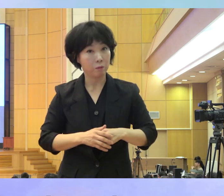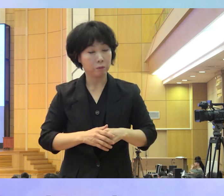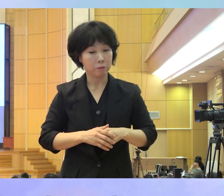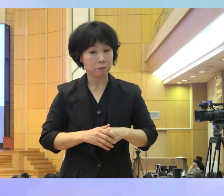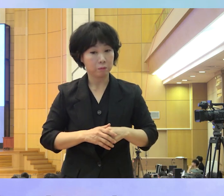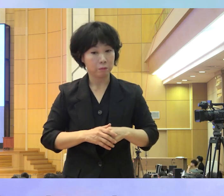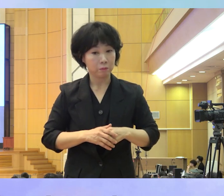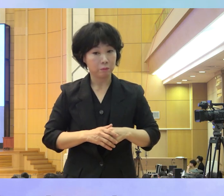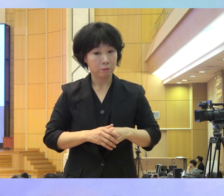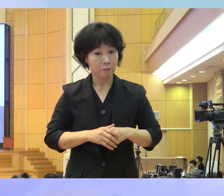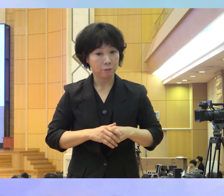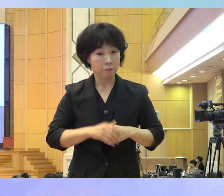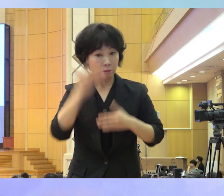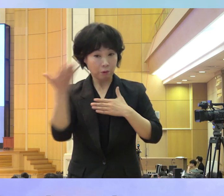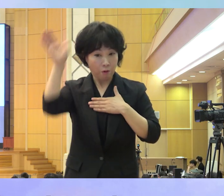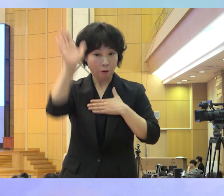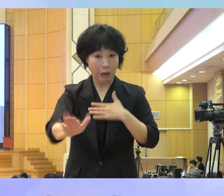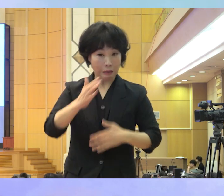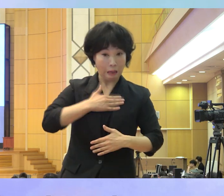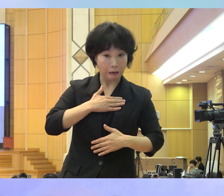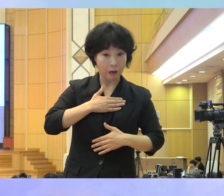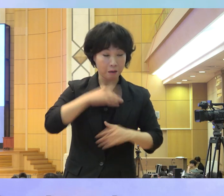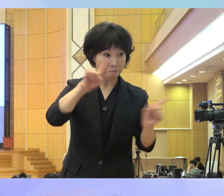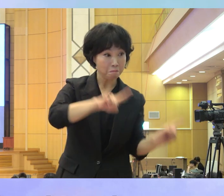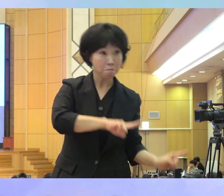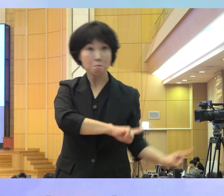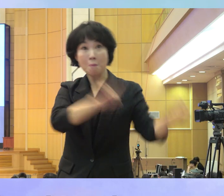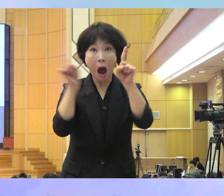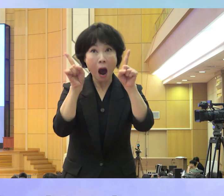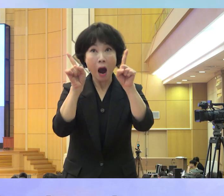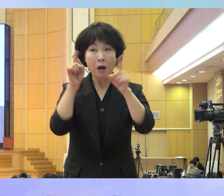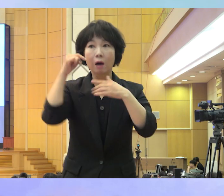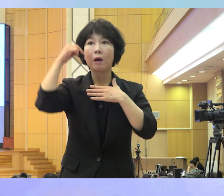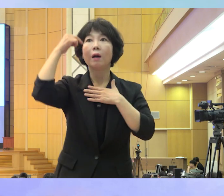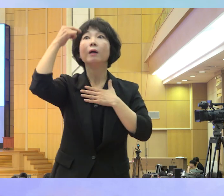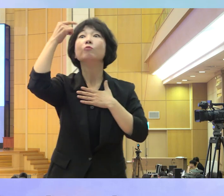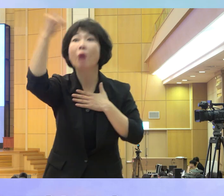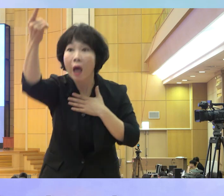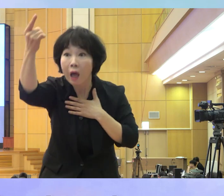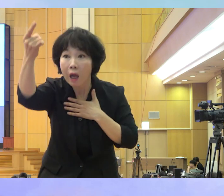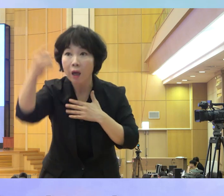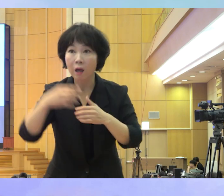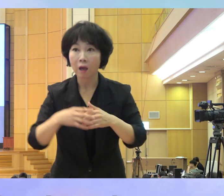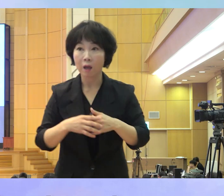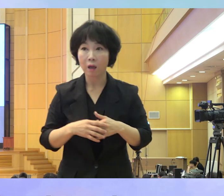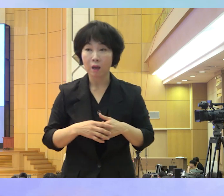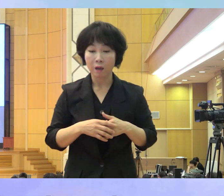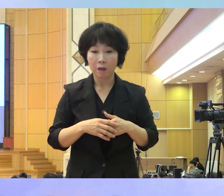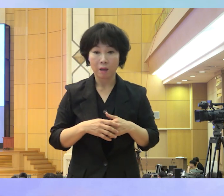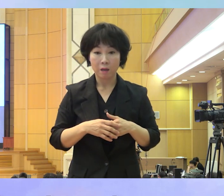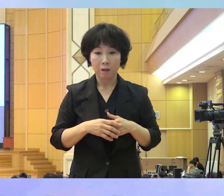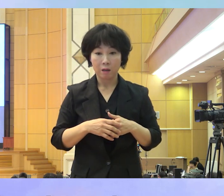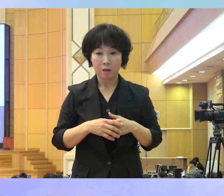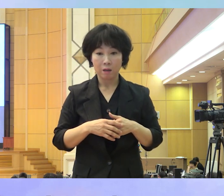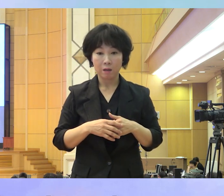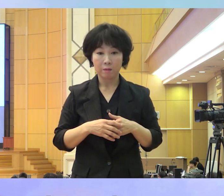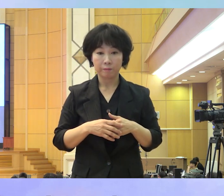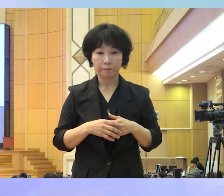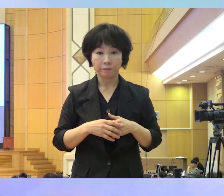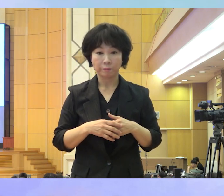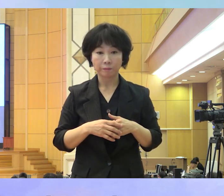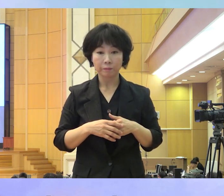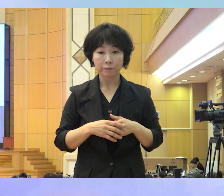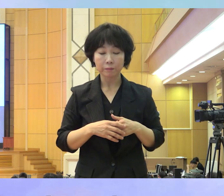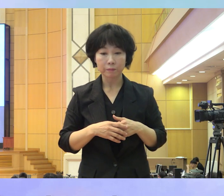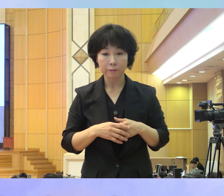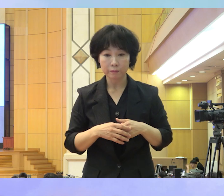26장 32절에 가보니까 그러나 내가 살아난 후에, 예수님이 하신 말씀이에요. 죽었다가